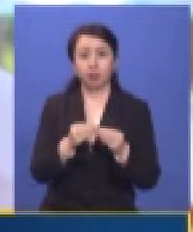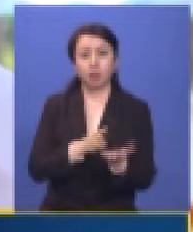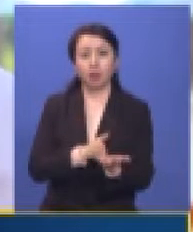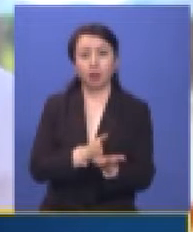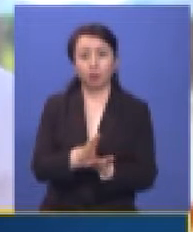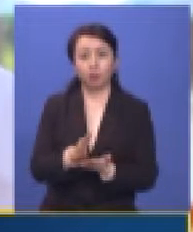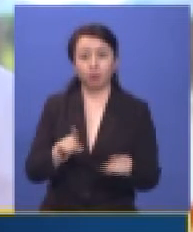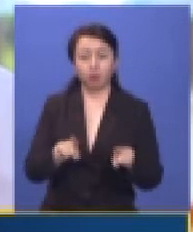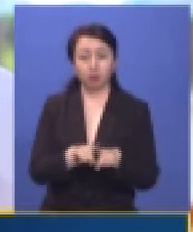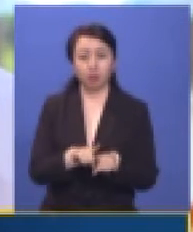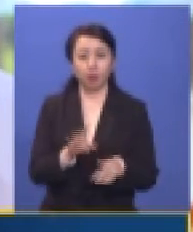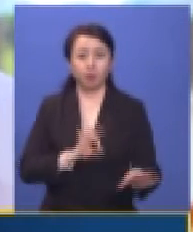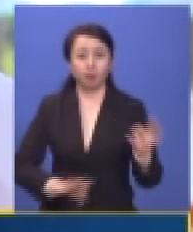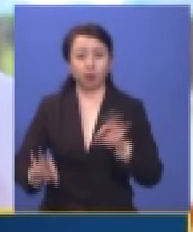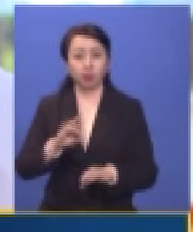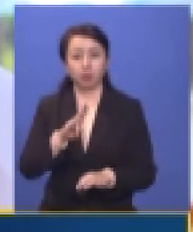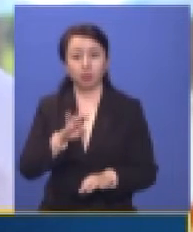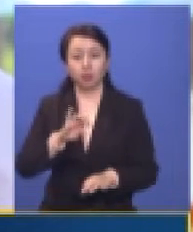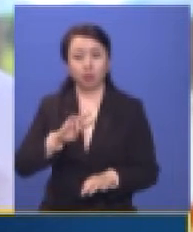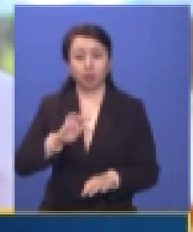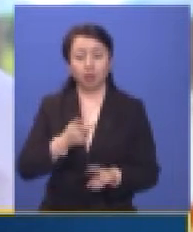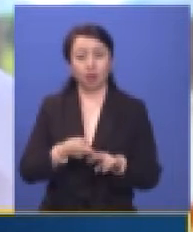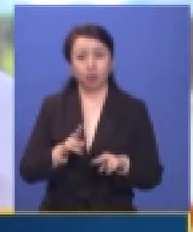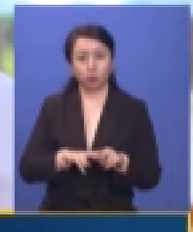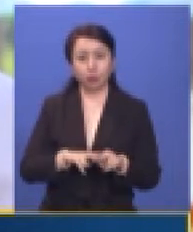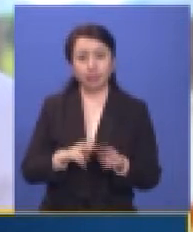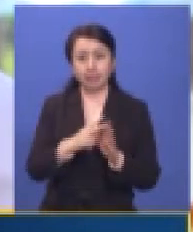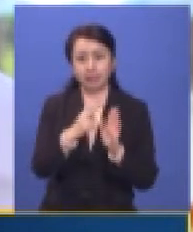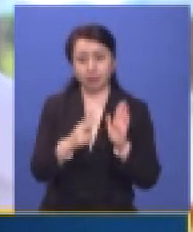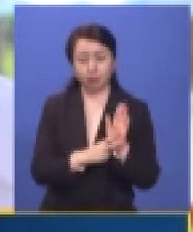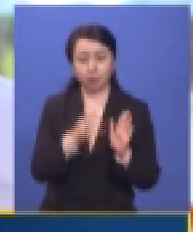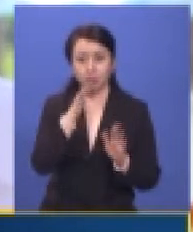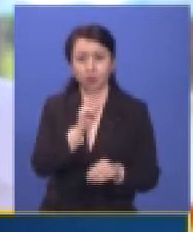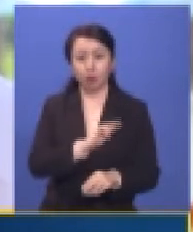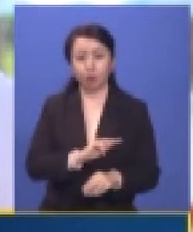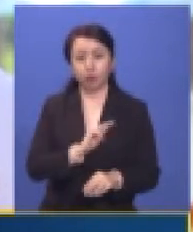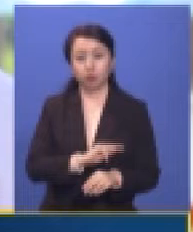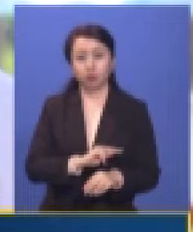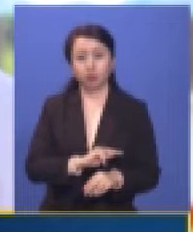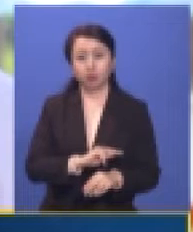направлениям. Также это проект «Жасыл ель», который уже вот 17 лет функционирует.